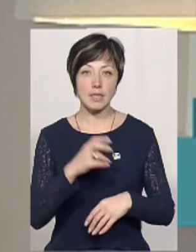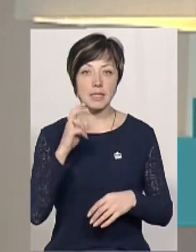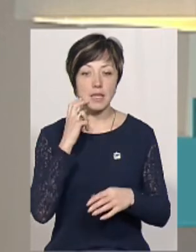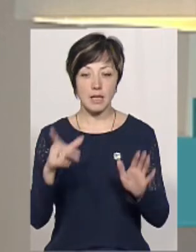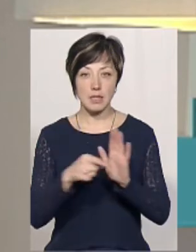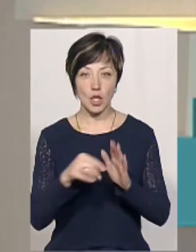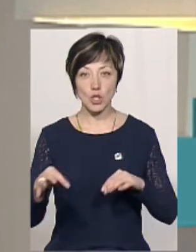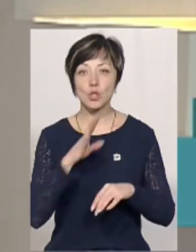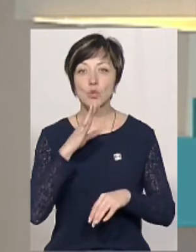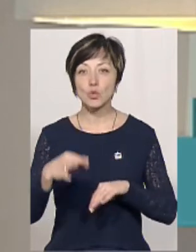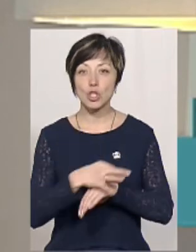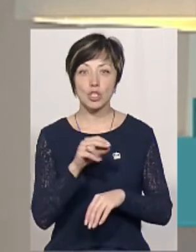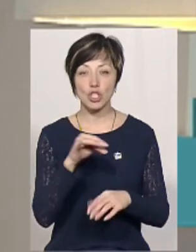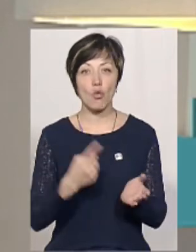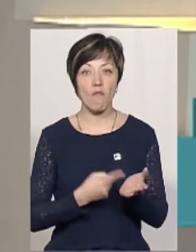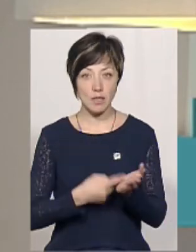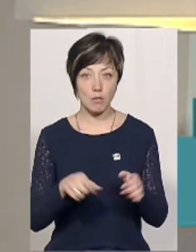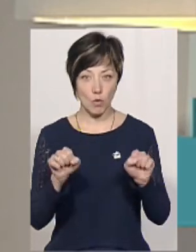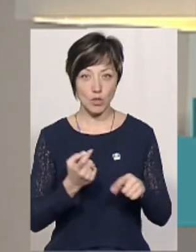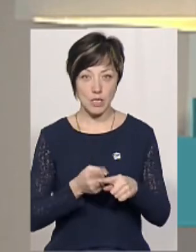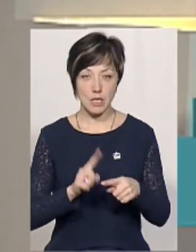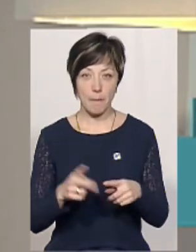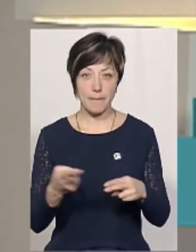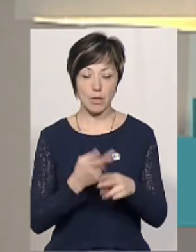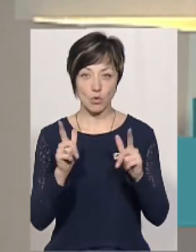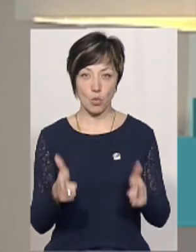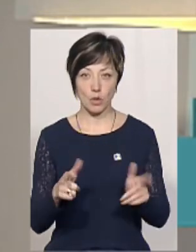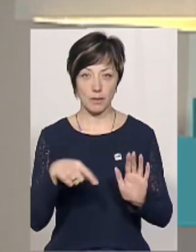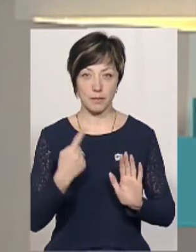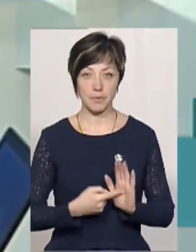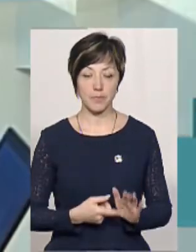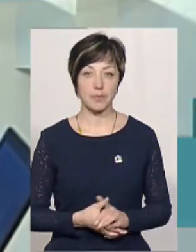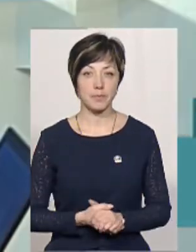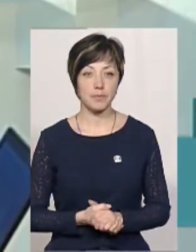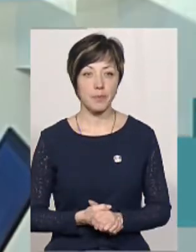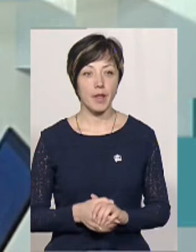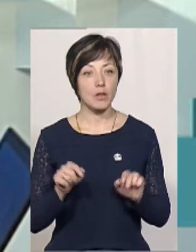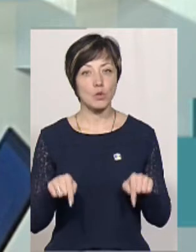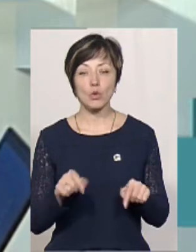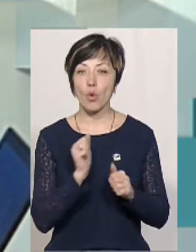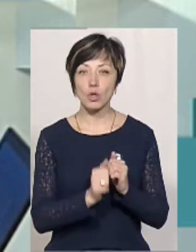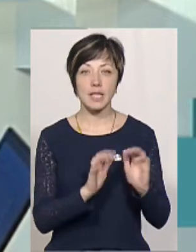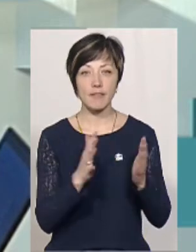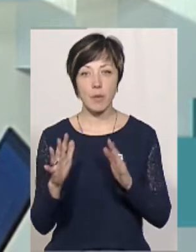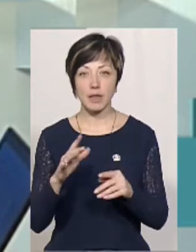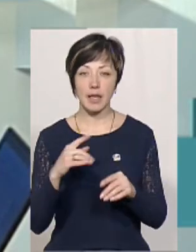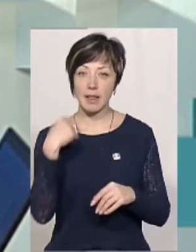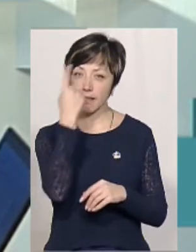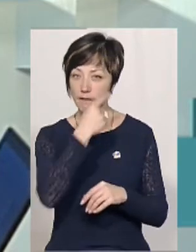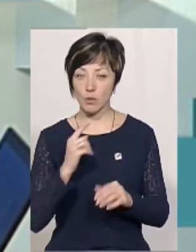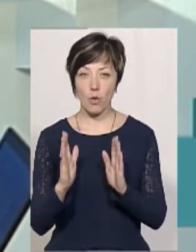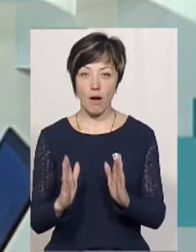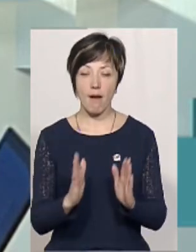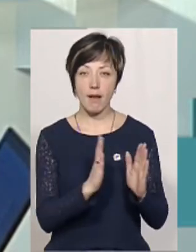дружиною? І чи може взагалі вона довести, що це було без її згоди? Ну, тут вже кожен випадок індивідуальний,